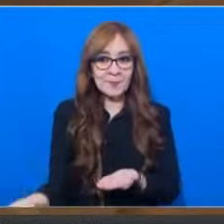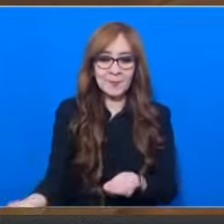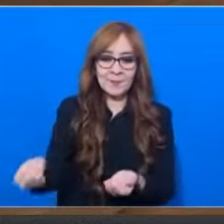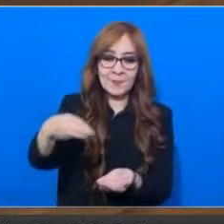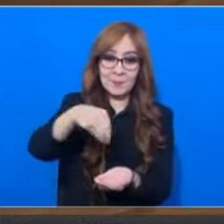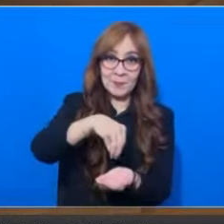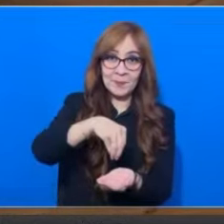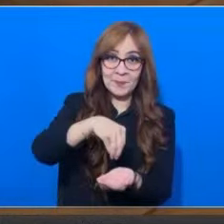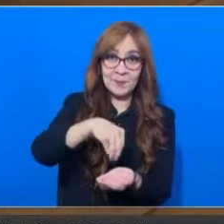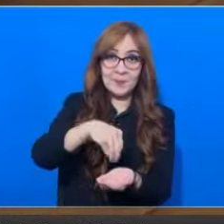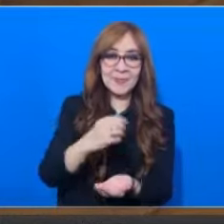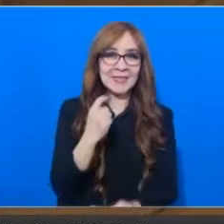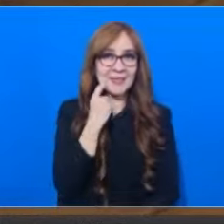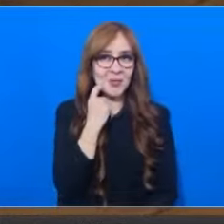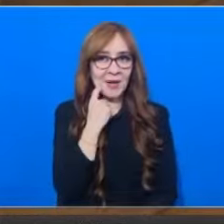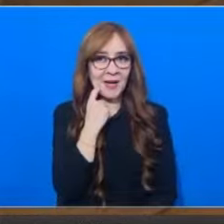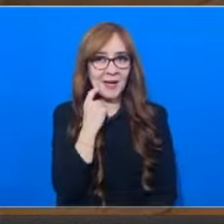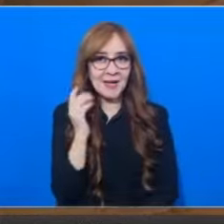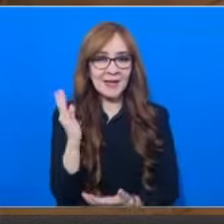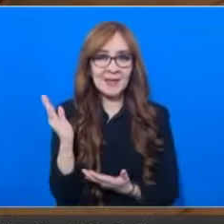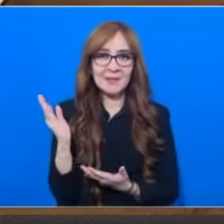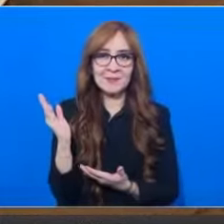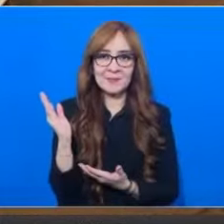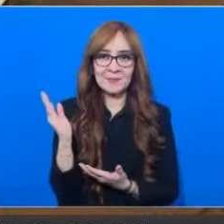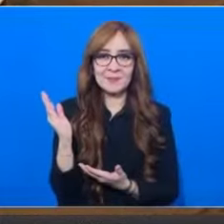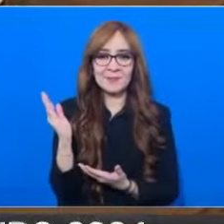Nah, kita coba.